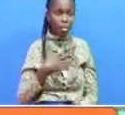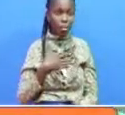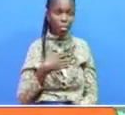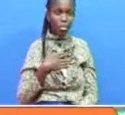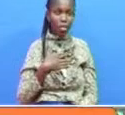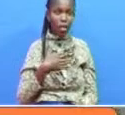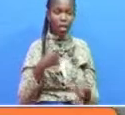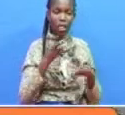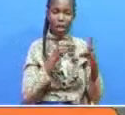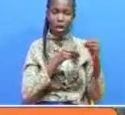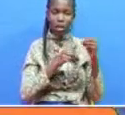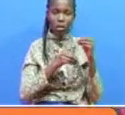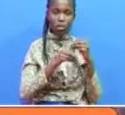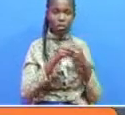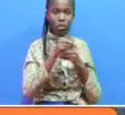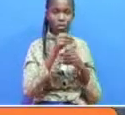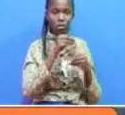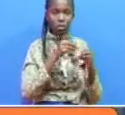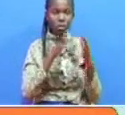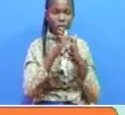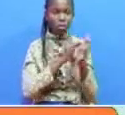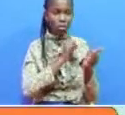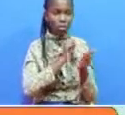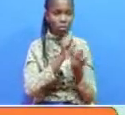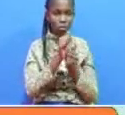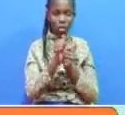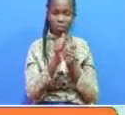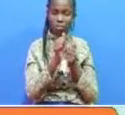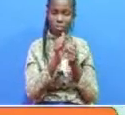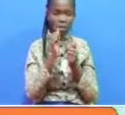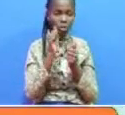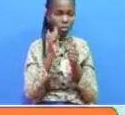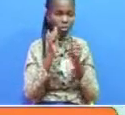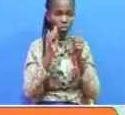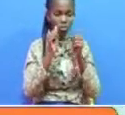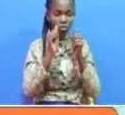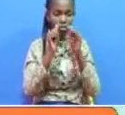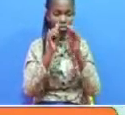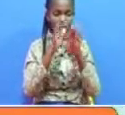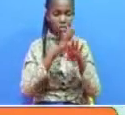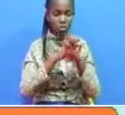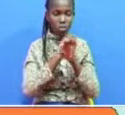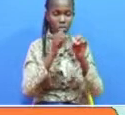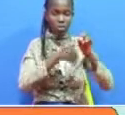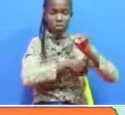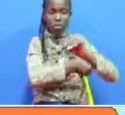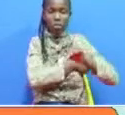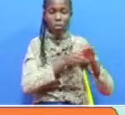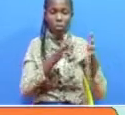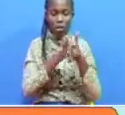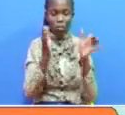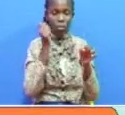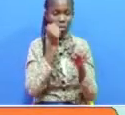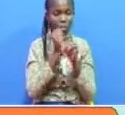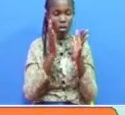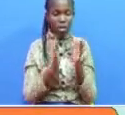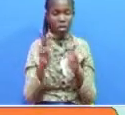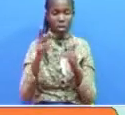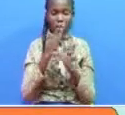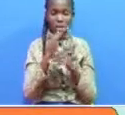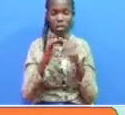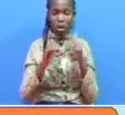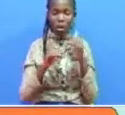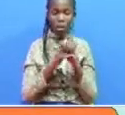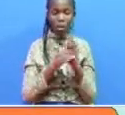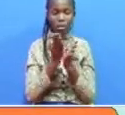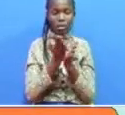kuvuruga uchaguzi. Machief na wafanyikazi wa serikali ni wafanyikazi wa Kenya wote bila ya kujali